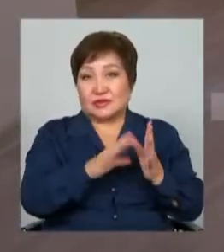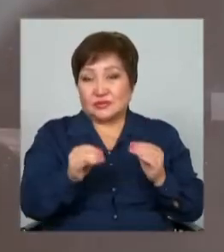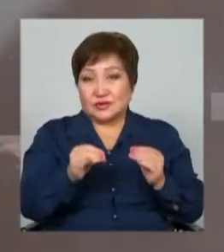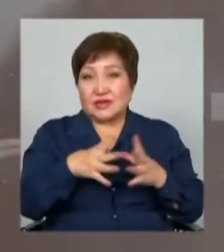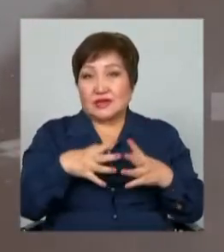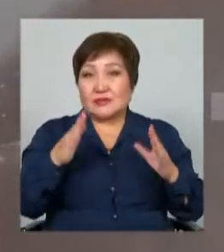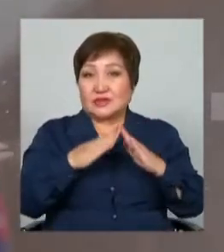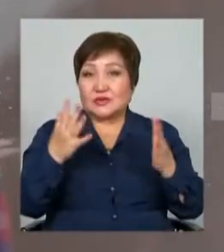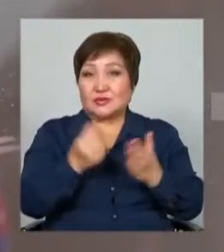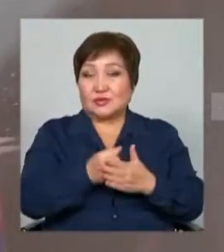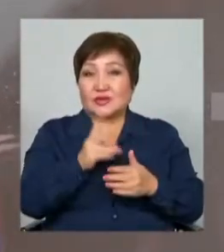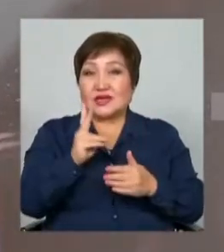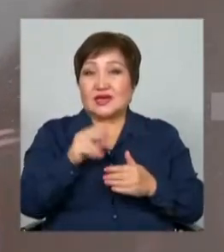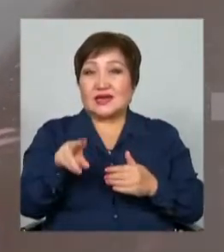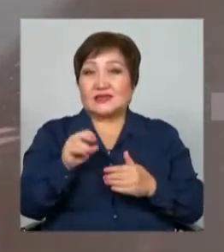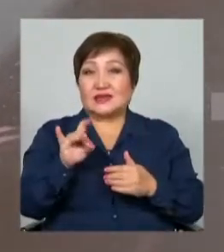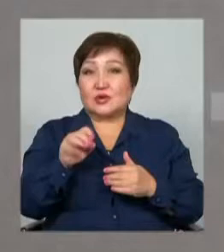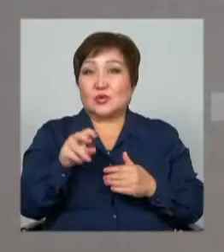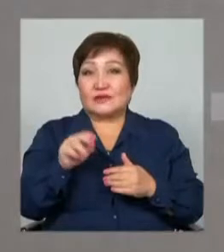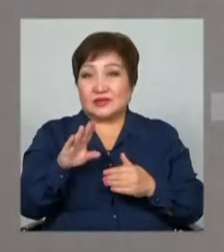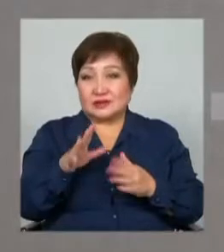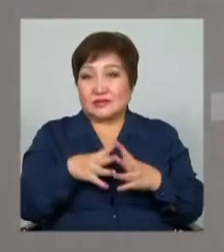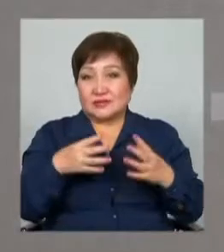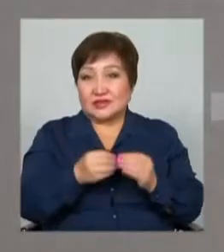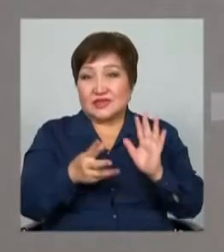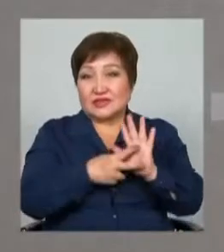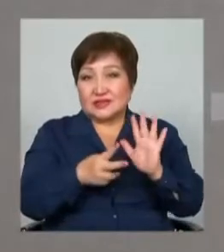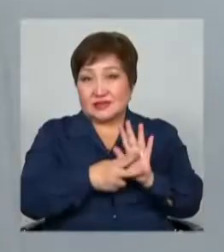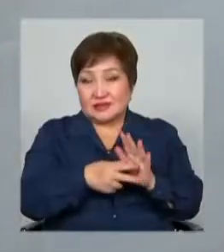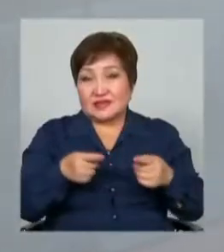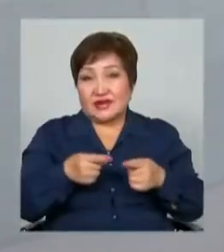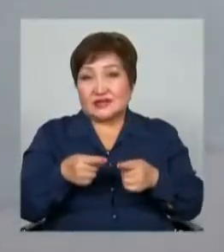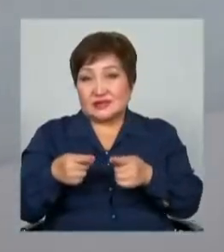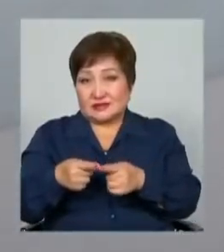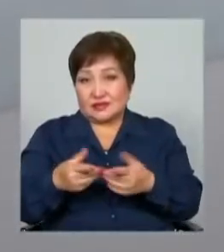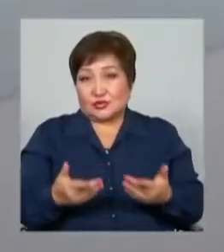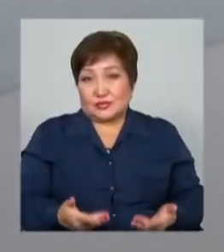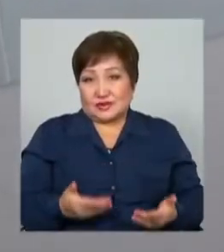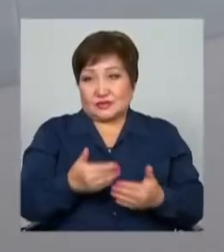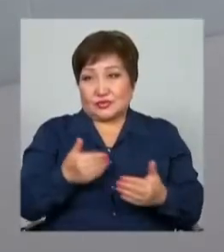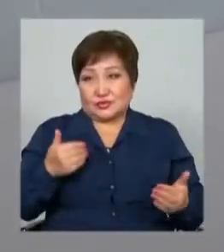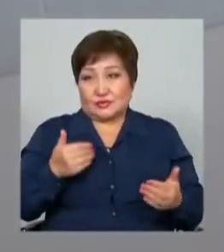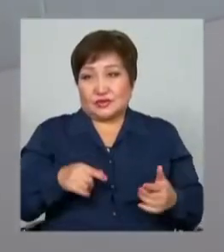отбасы. Асыраушысынан айырылған жанұя 8 жыл жалдамалы пәтерде тұрып келген. Мен бұрынғы пәтер жалдап